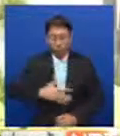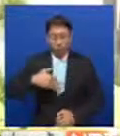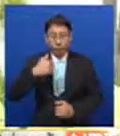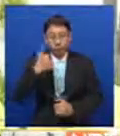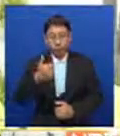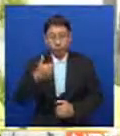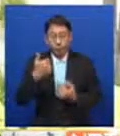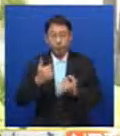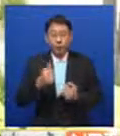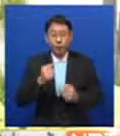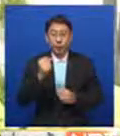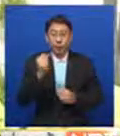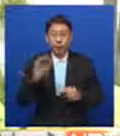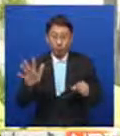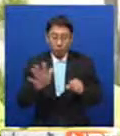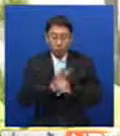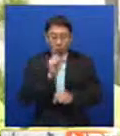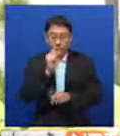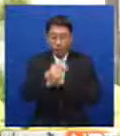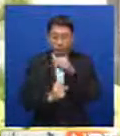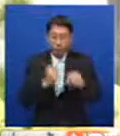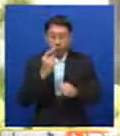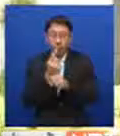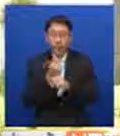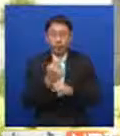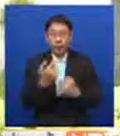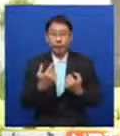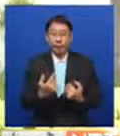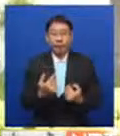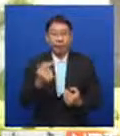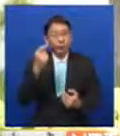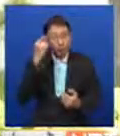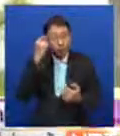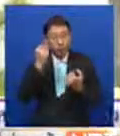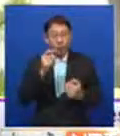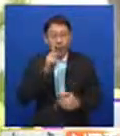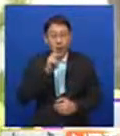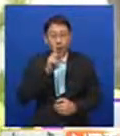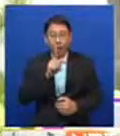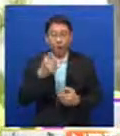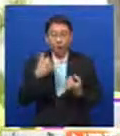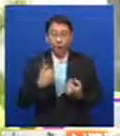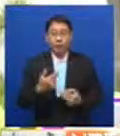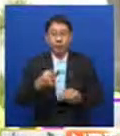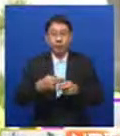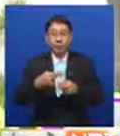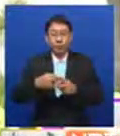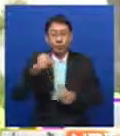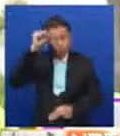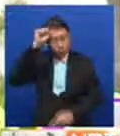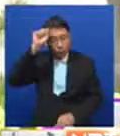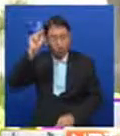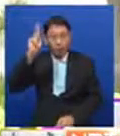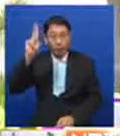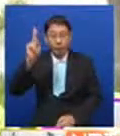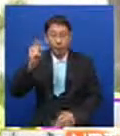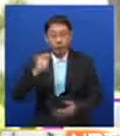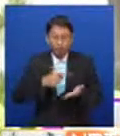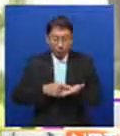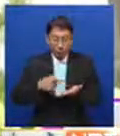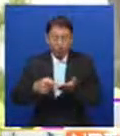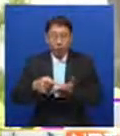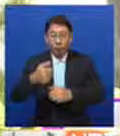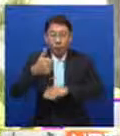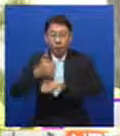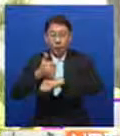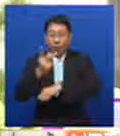วงครบรอบ1ปีหรืออาจเร็วกว่านั้นค่ะส่วนกระแสข่าวว่าจะมีนายสมคิดจาตุศรีพิทักษ์ที่ปรึกษาหัวหน้า